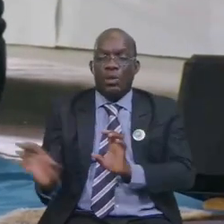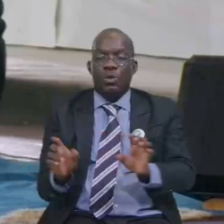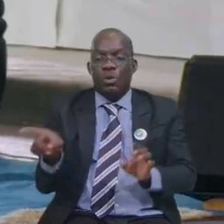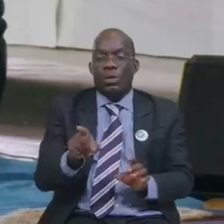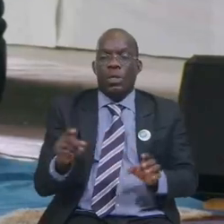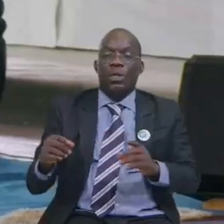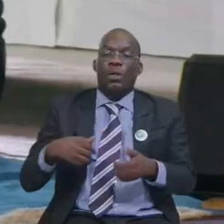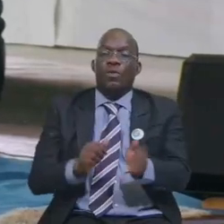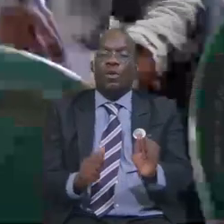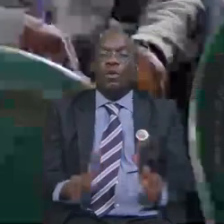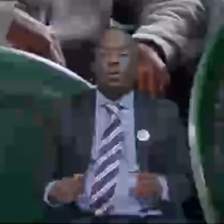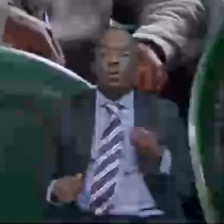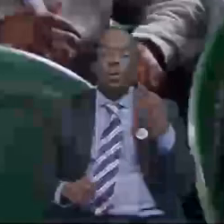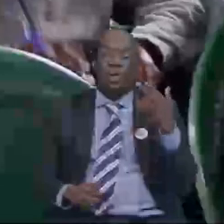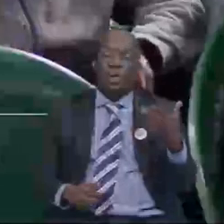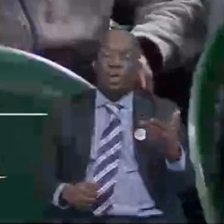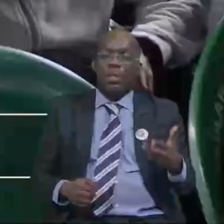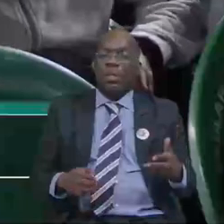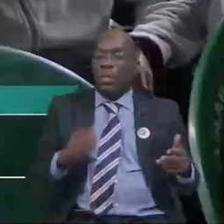une nouvelle diligence